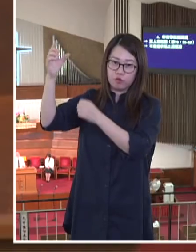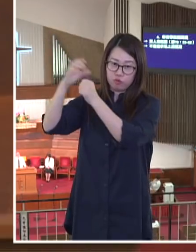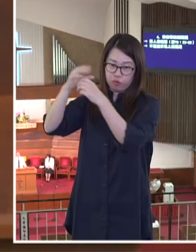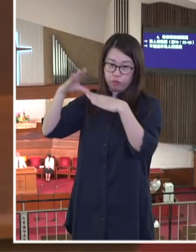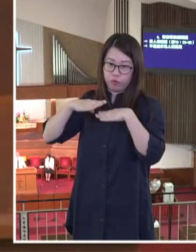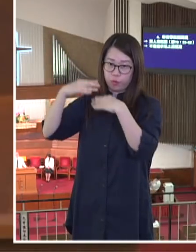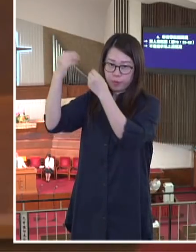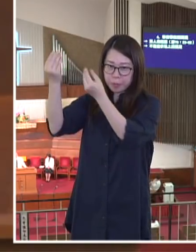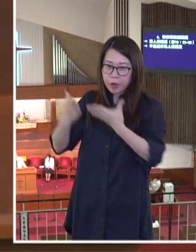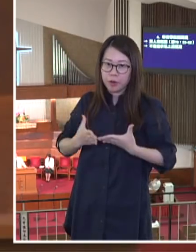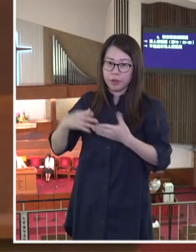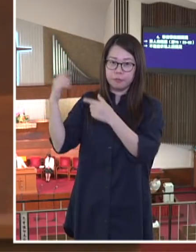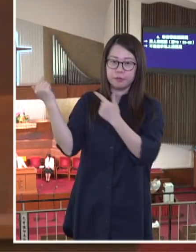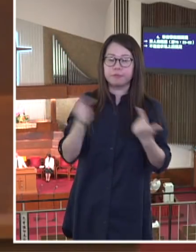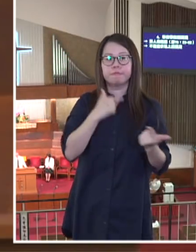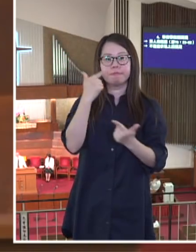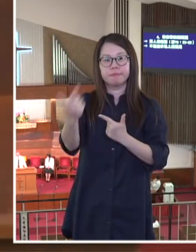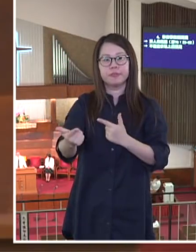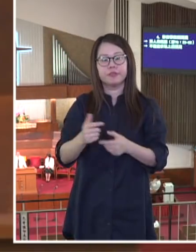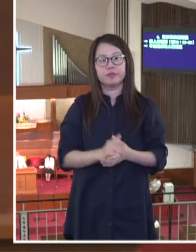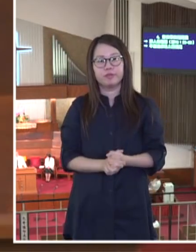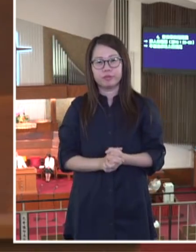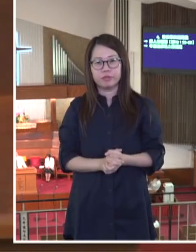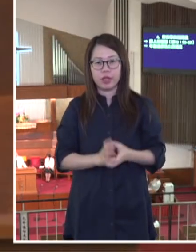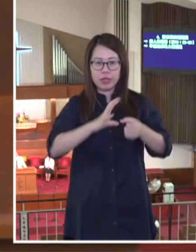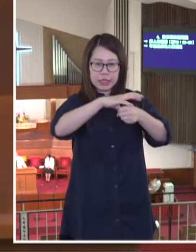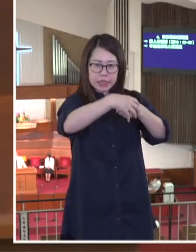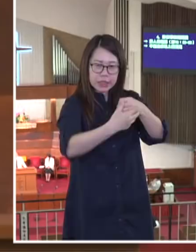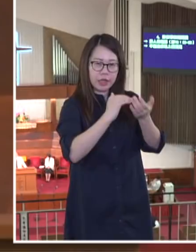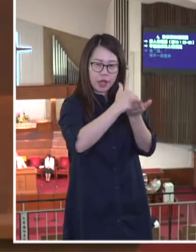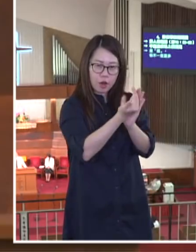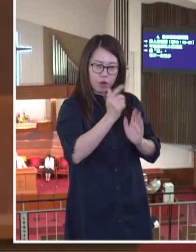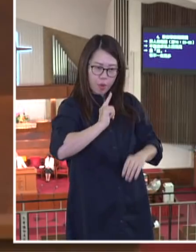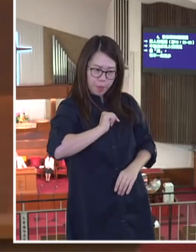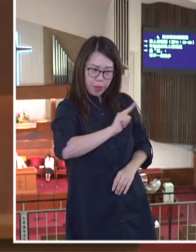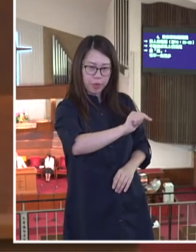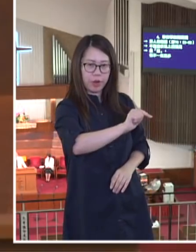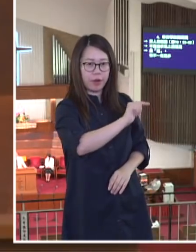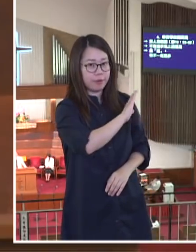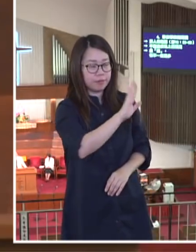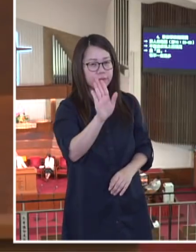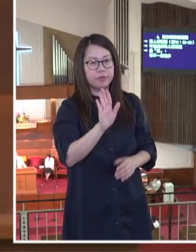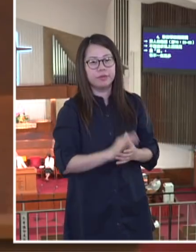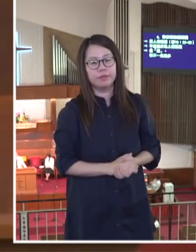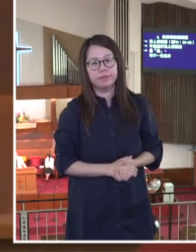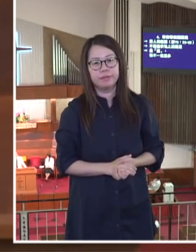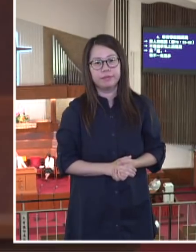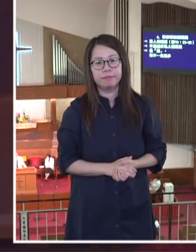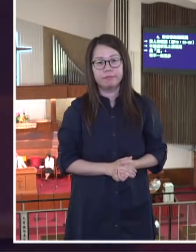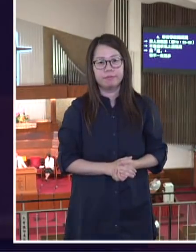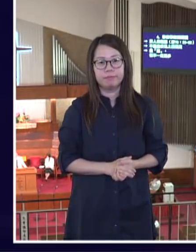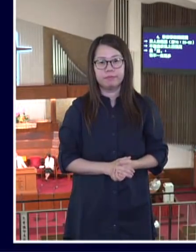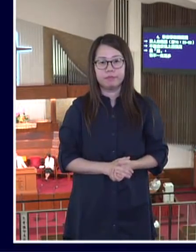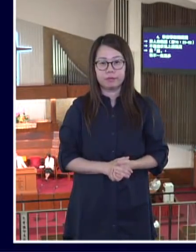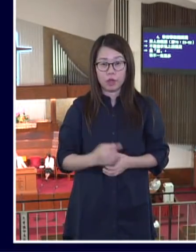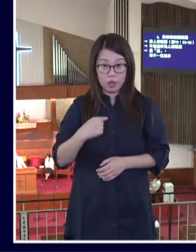我们不是追求爱慕地上的东西，我们的满其实不一定